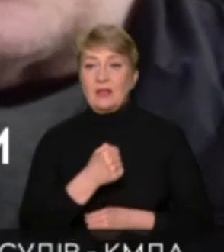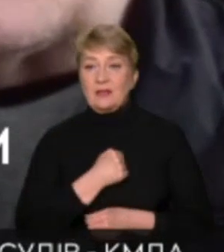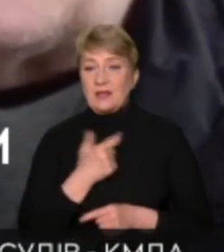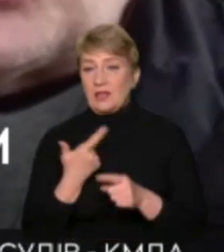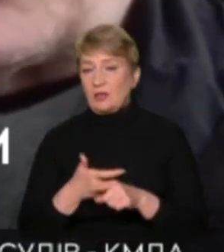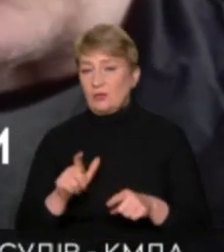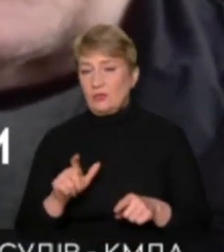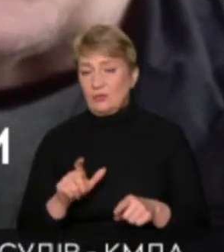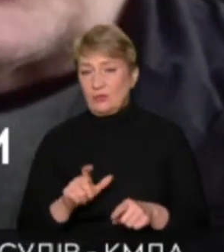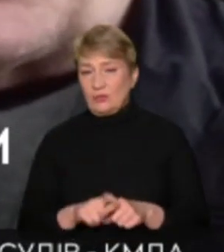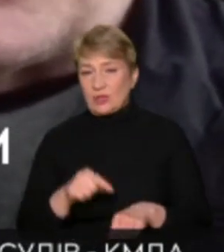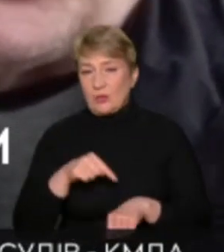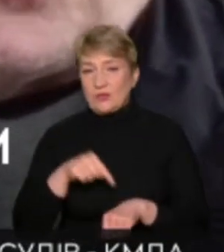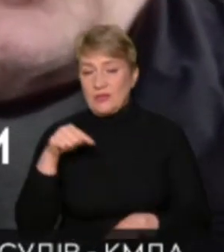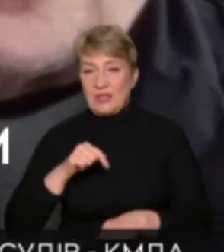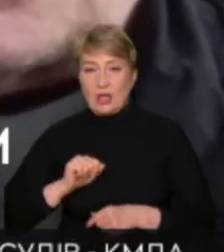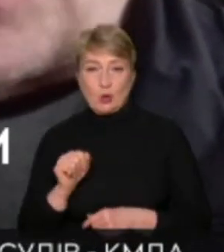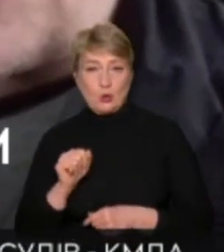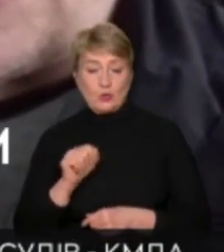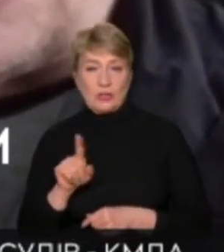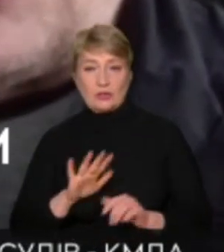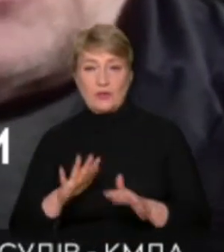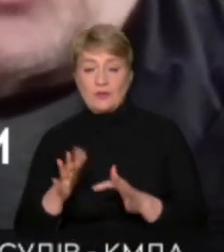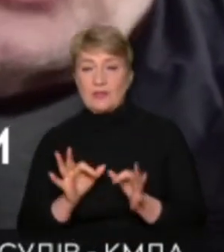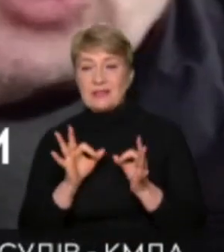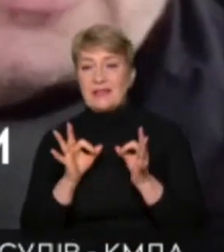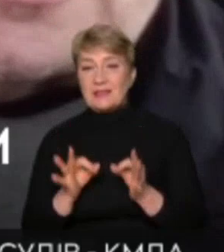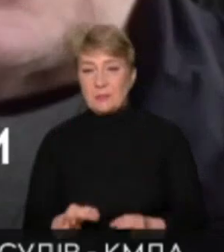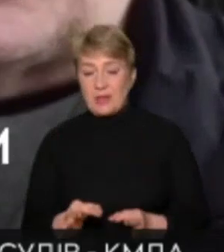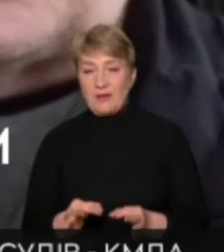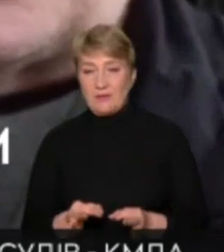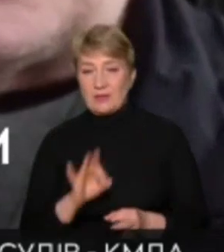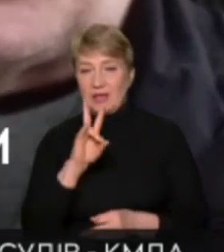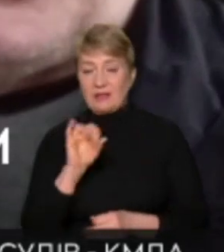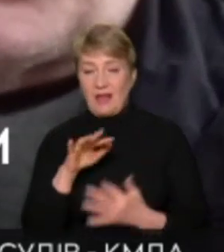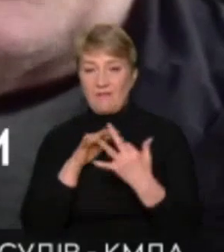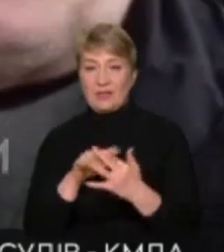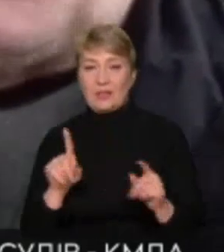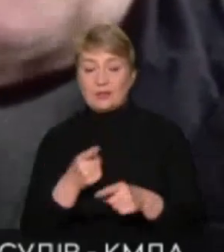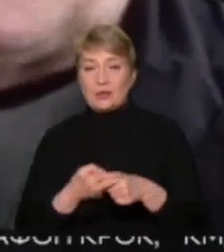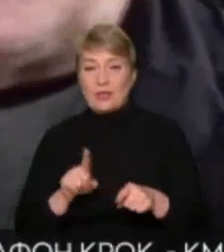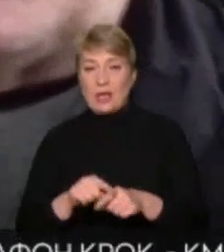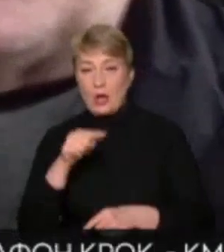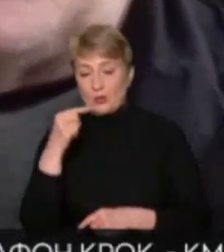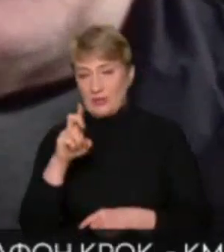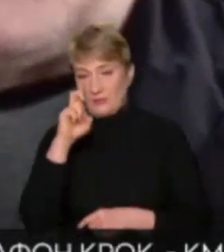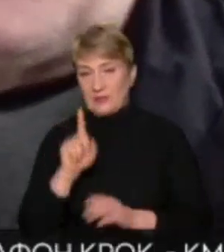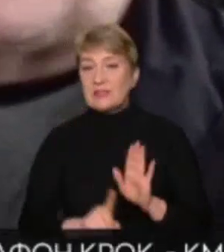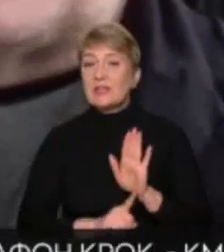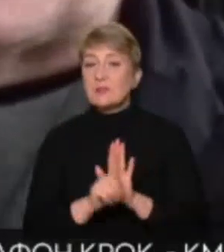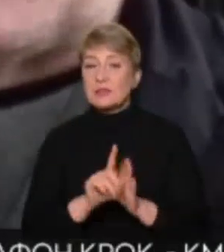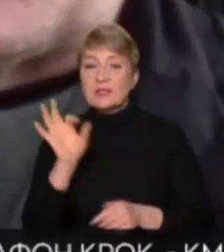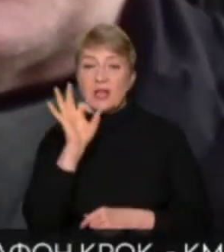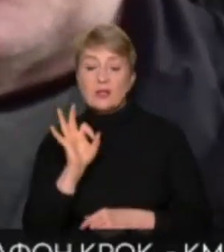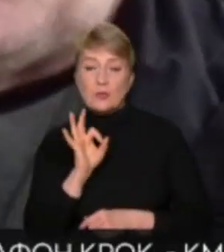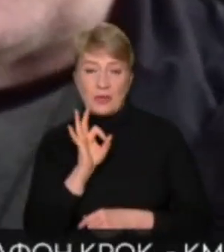повільне усвідомлення наших друзів про те, що відбувається насправді на цій війні і що таке Російська Федерація. Спочатку, ну пригадайте, Німеччина, я хотіла